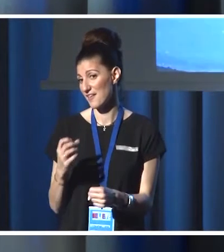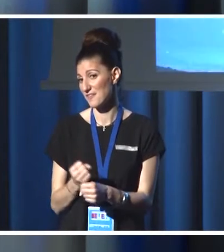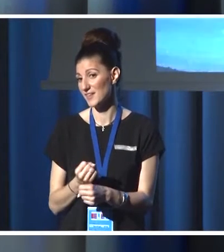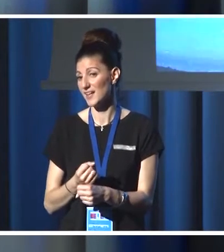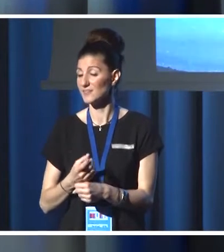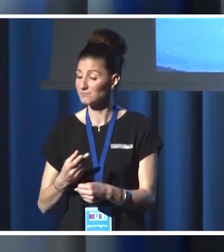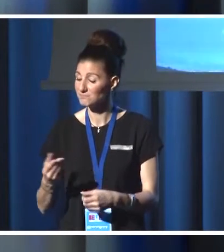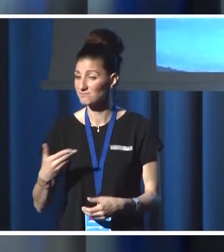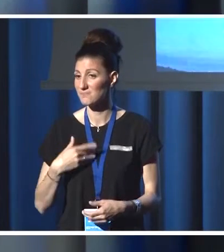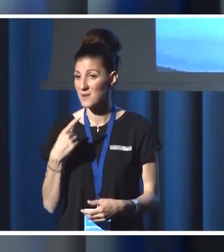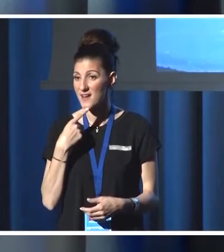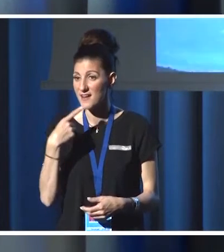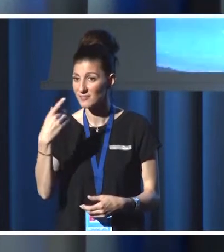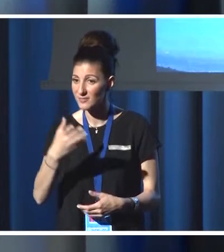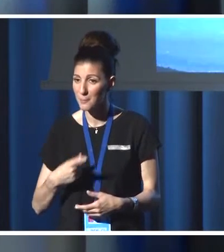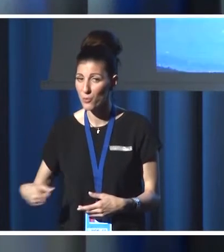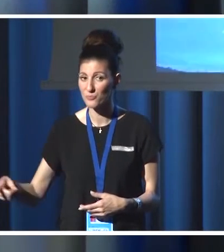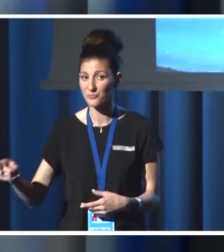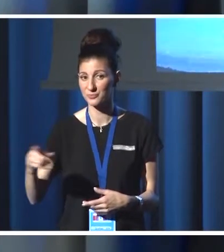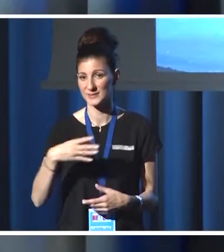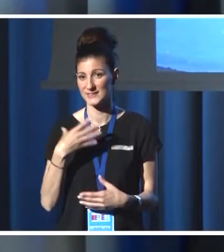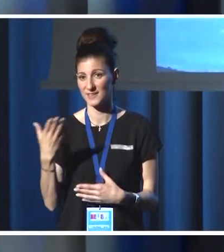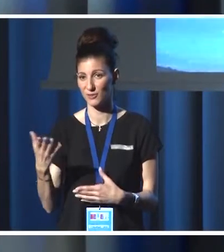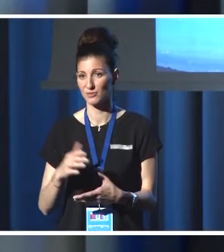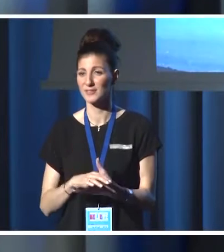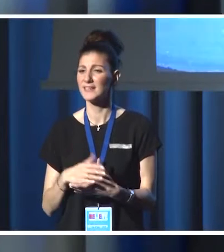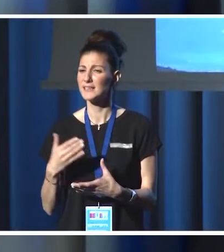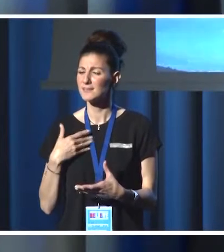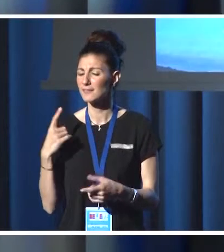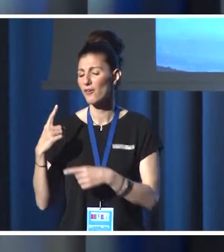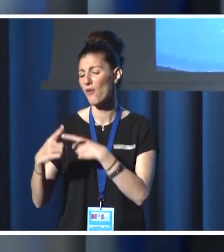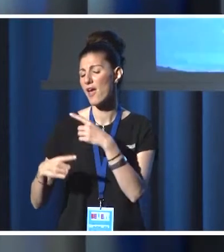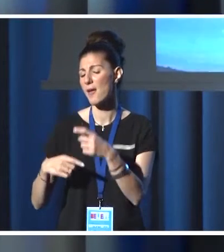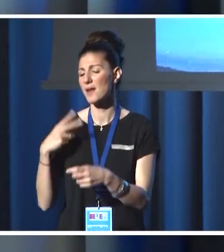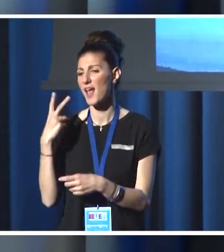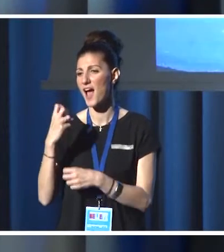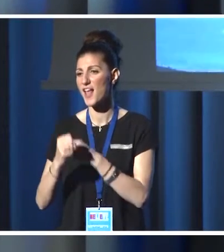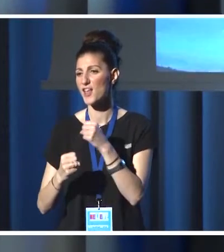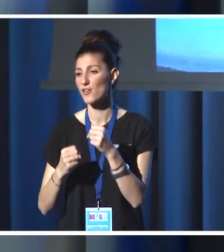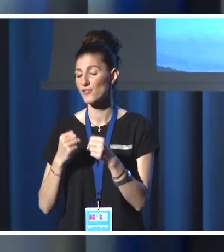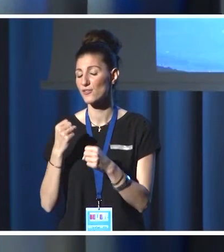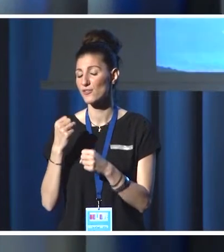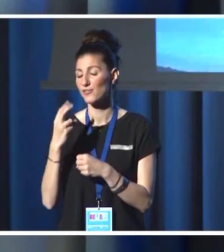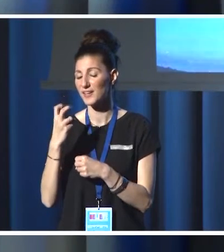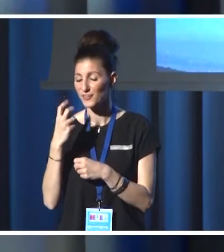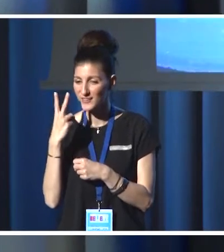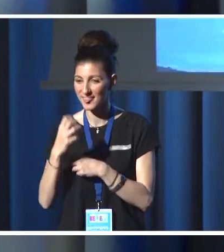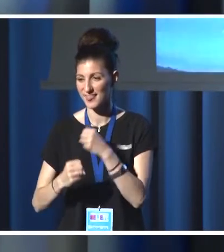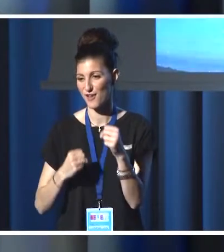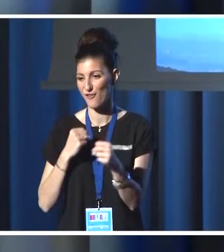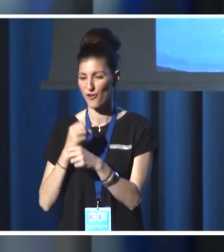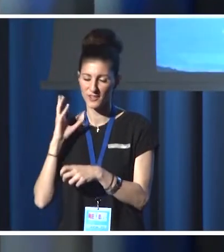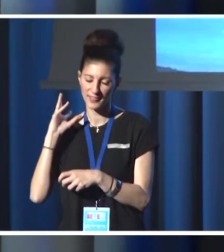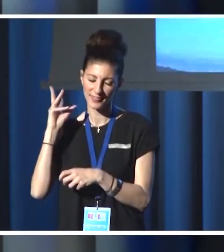μοιραστώ μαζί σας μέσα από την εμπειρία 22 χρόνων ενασχόλησης με το